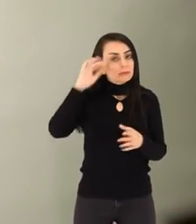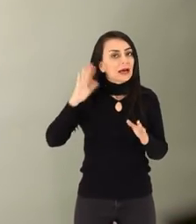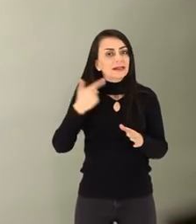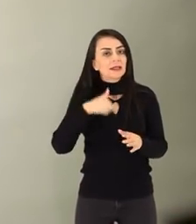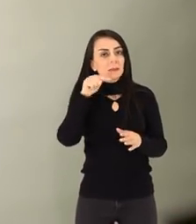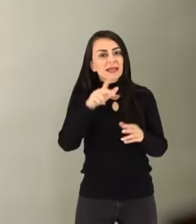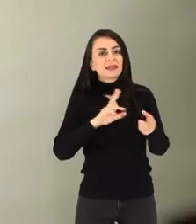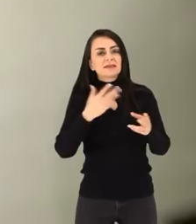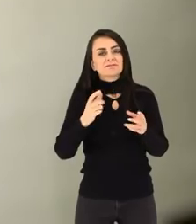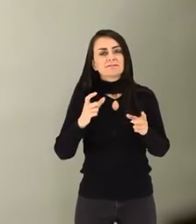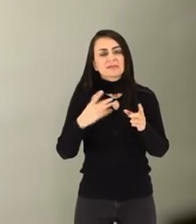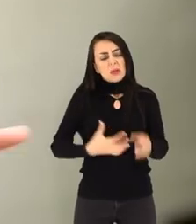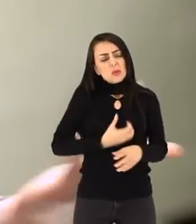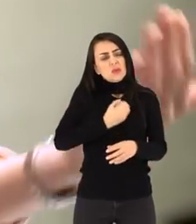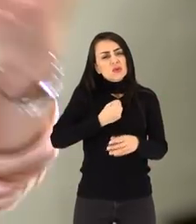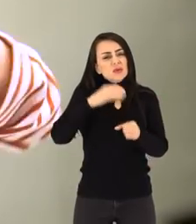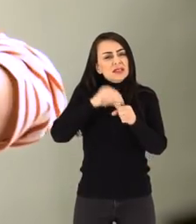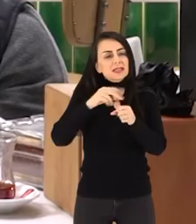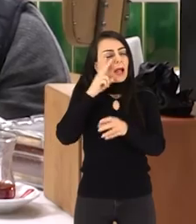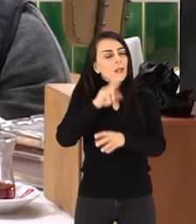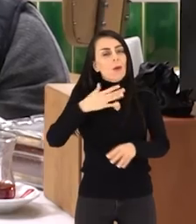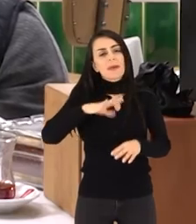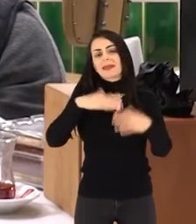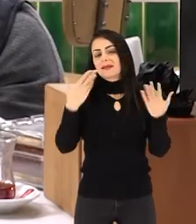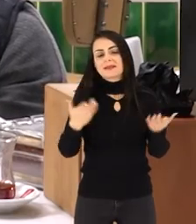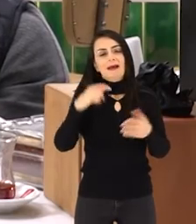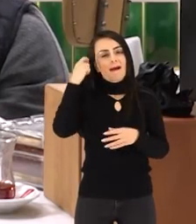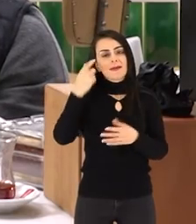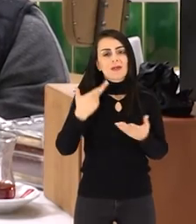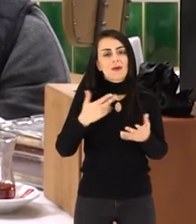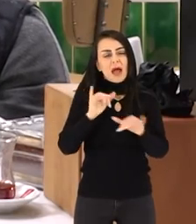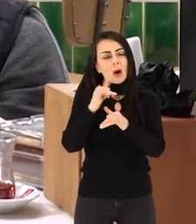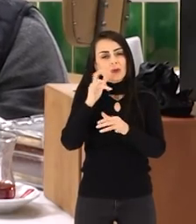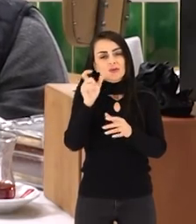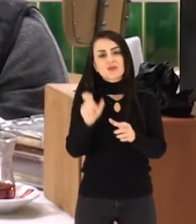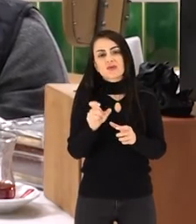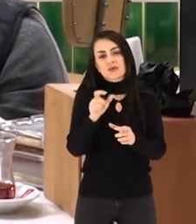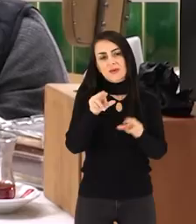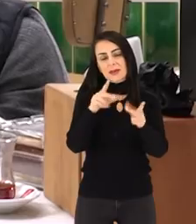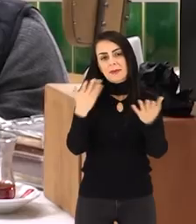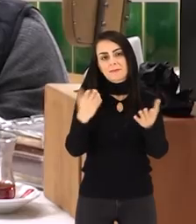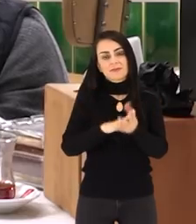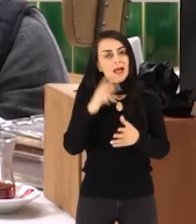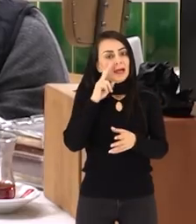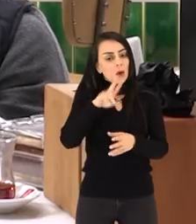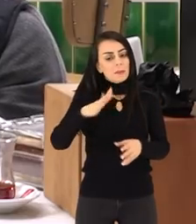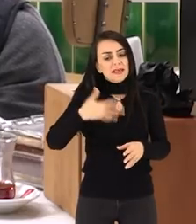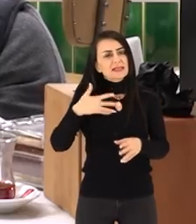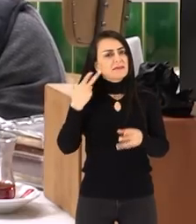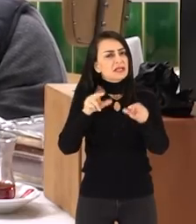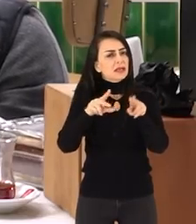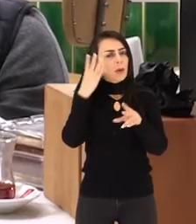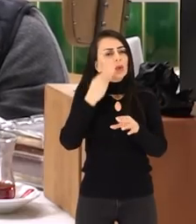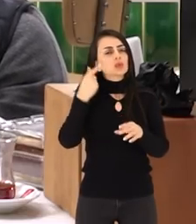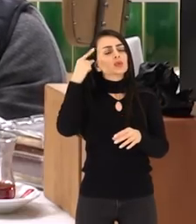görmek istemiyorlar, bilmiyorum yani, tuhaf ama hep teklif buradan geliyor. Görmek fakat istemeyecek bir şey, düşünce biçimi olduğunu